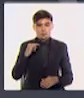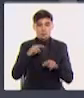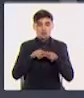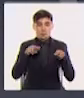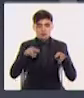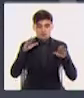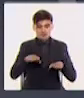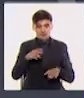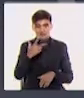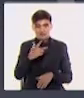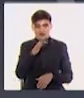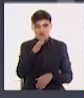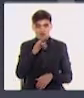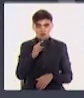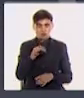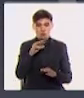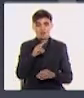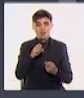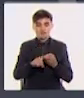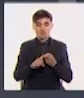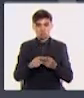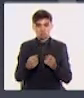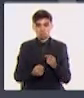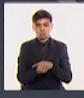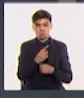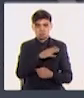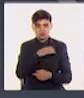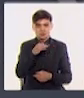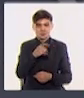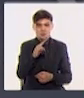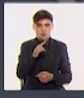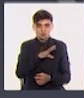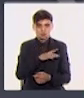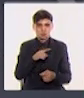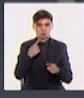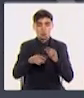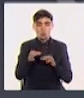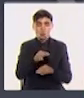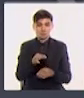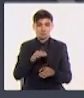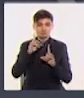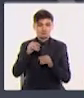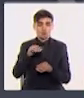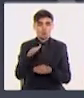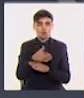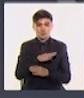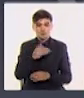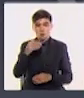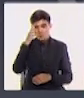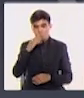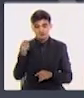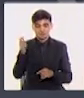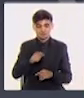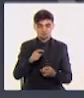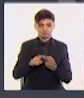Петропавлда 3 жасар баладан коронавирус табылды. Бүлдіршін вирусты еліміздің басқа облысында іссапармен болған әкесінен